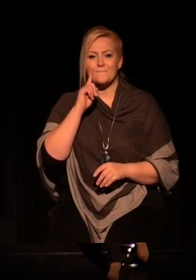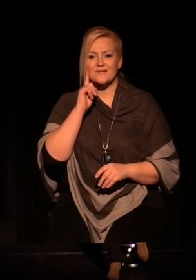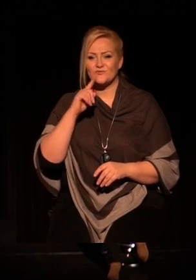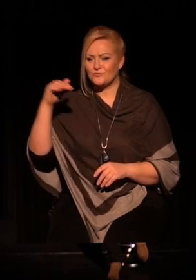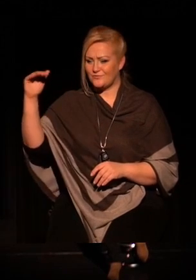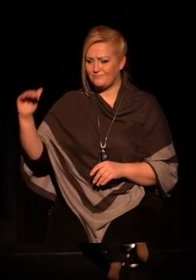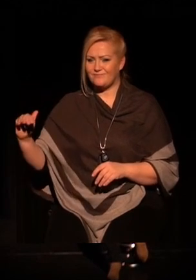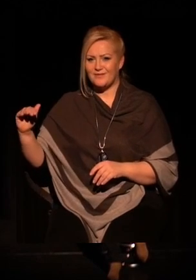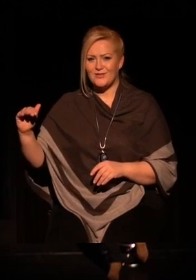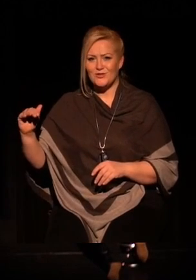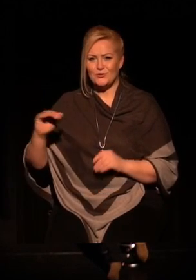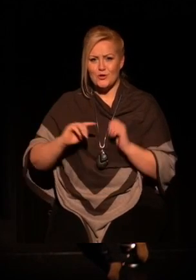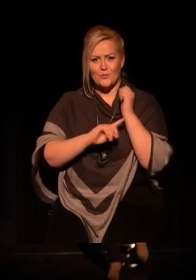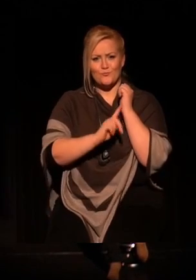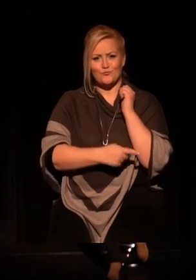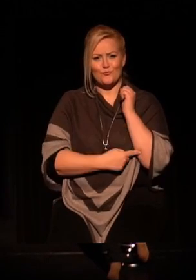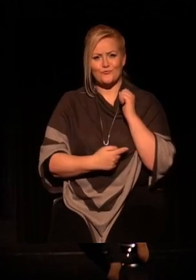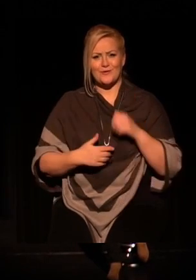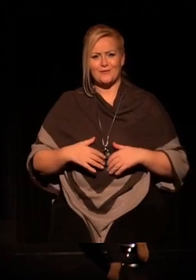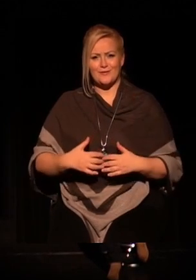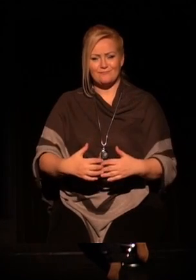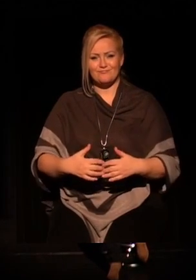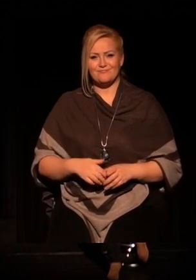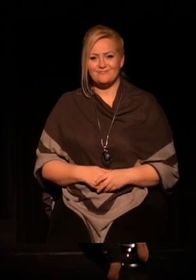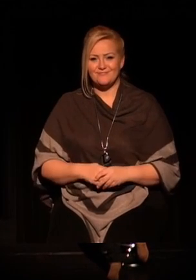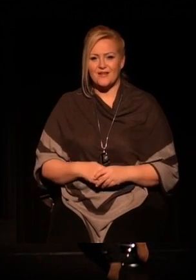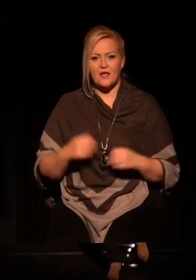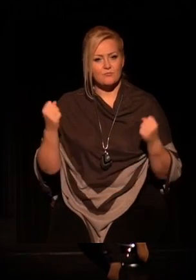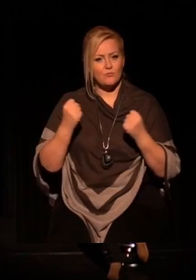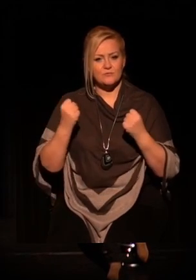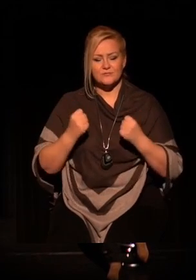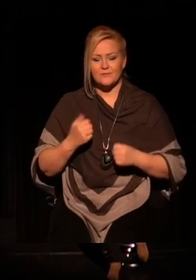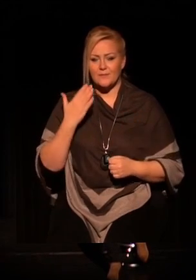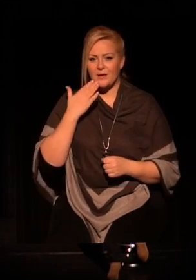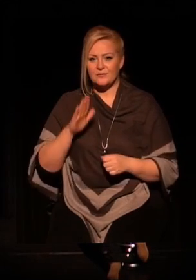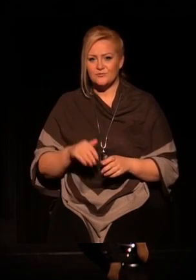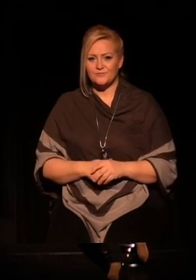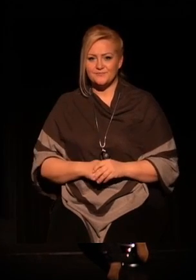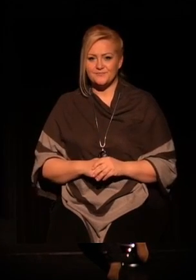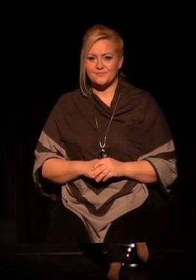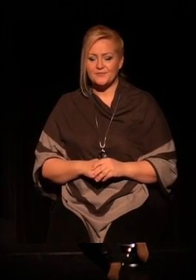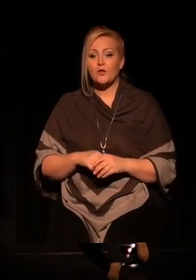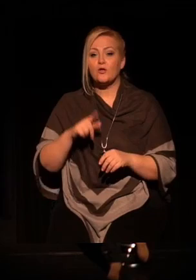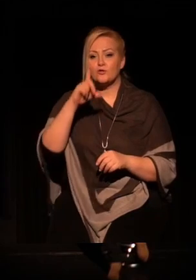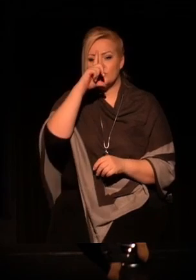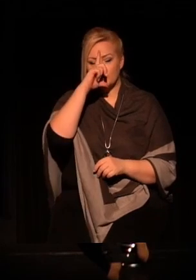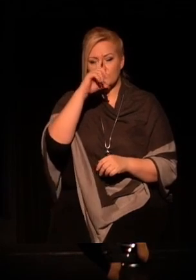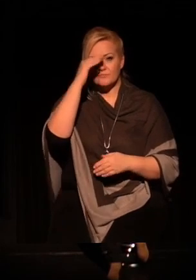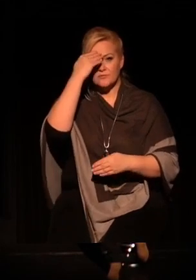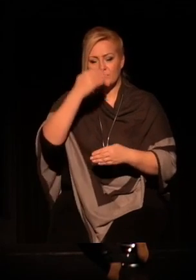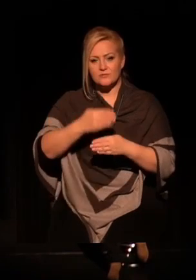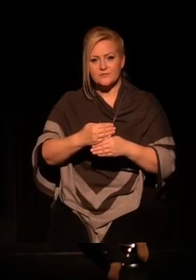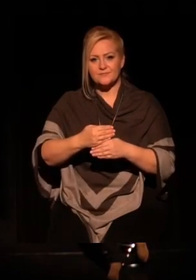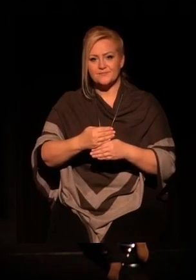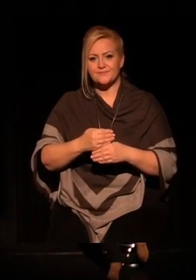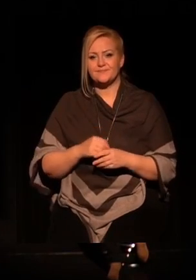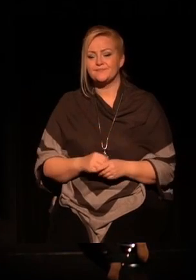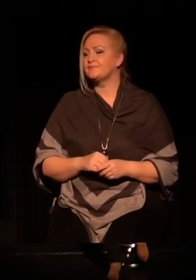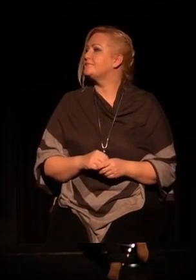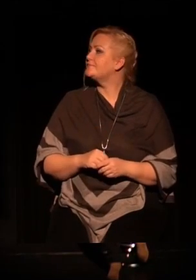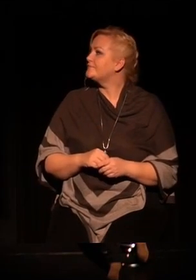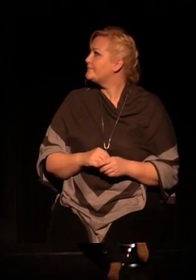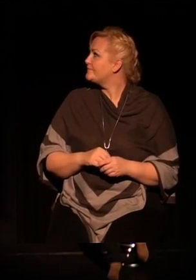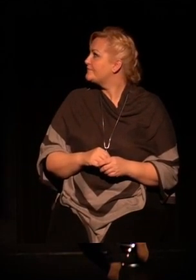gady, niesamowicie. No i wyjście o 12 w nocy. Powiem szczerze,